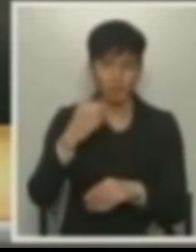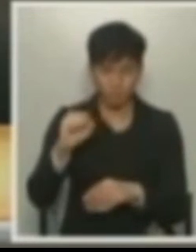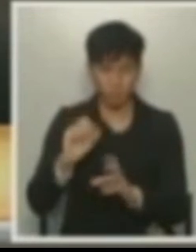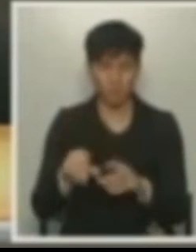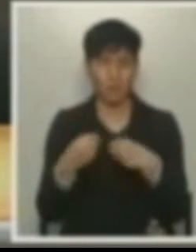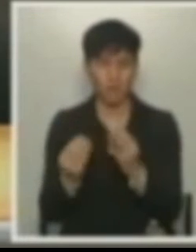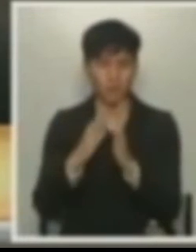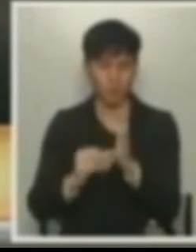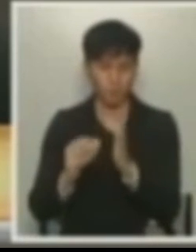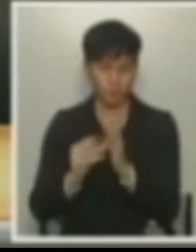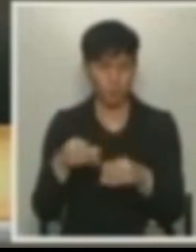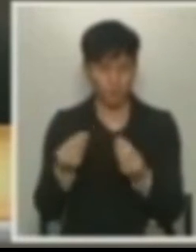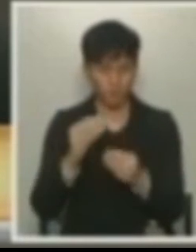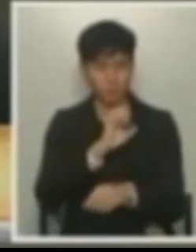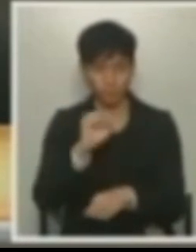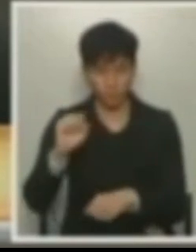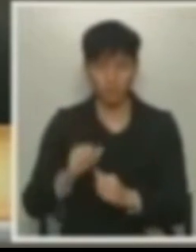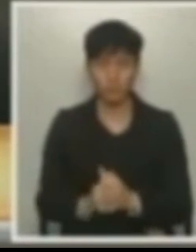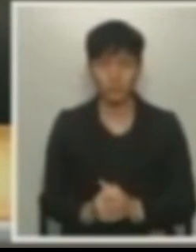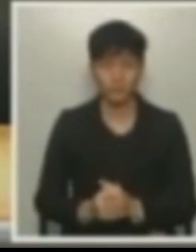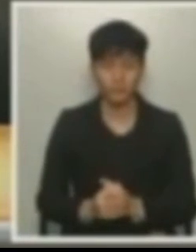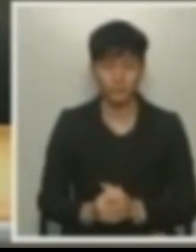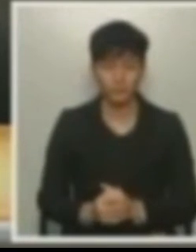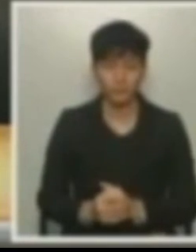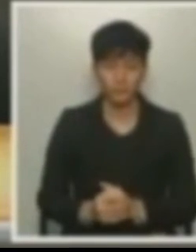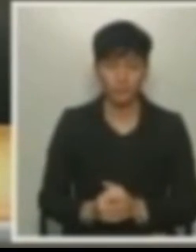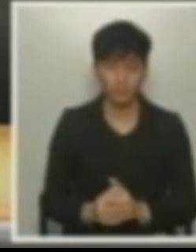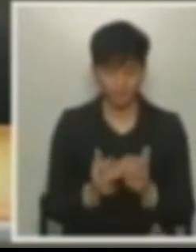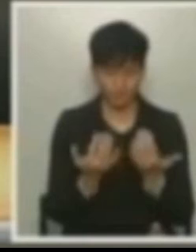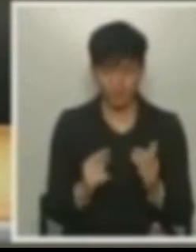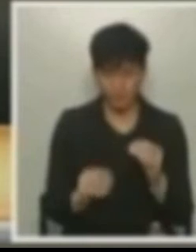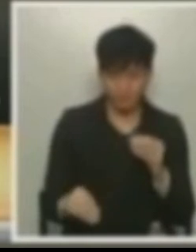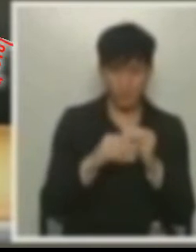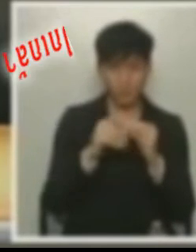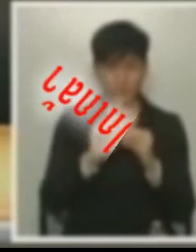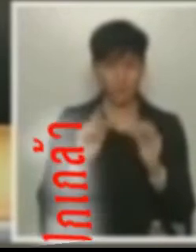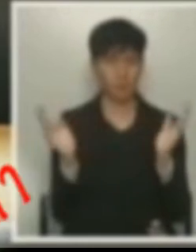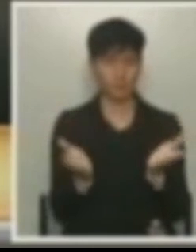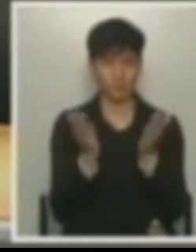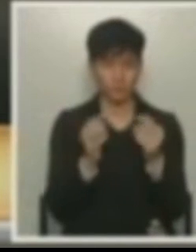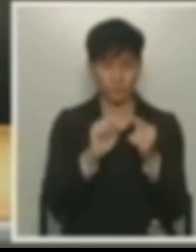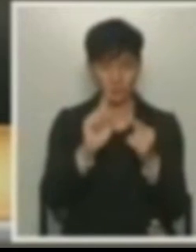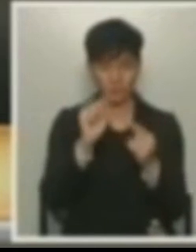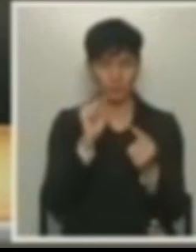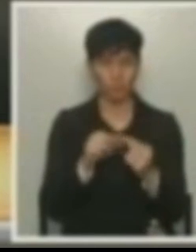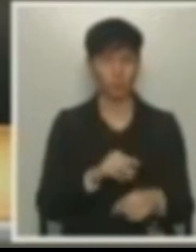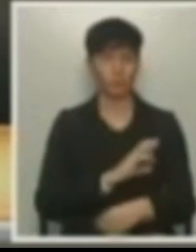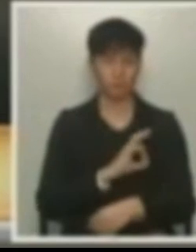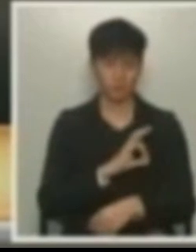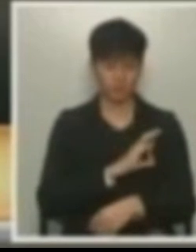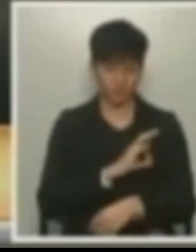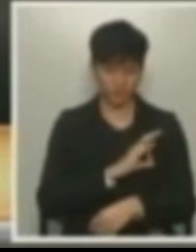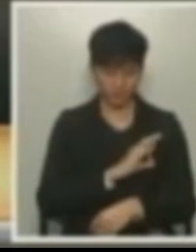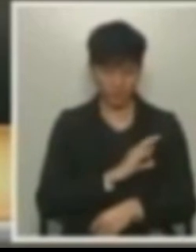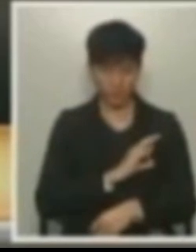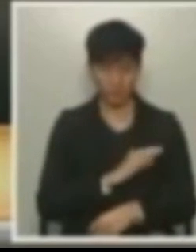การสภาผู้แทนราษฎรของเรานะครับอีกเรื่องนึงครับผมขออนุญาตสนับสนุนนะครับสิ่งที่สมาชิกนะครับท่านนิกรจำนงขออนุญาตเอ่ยนาม